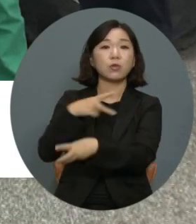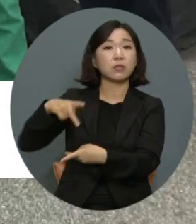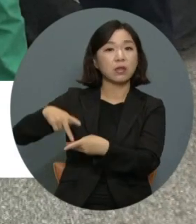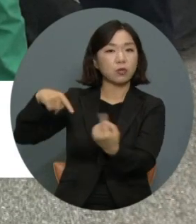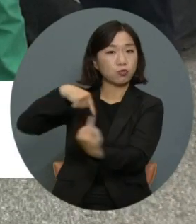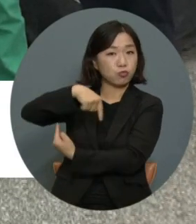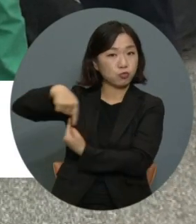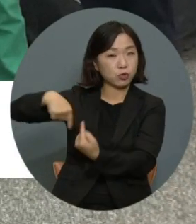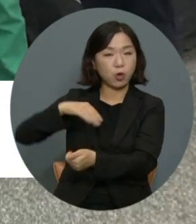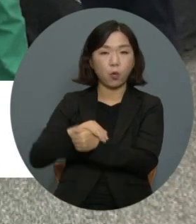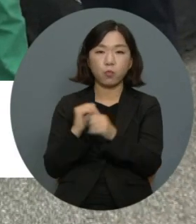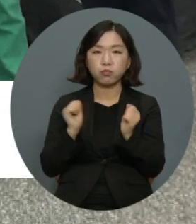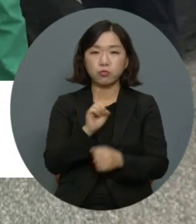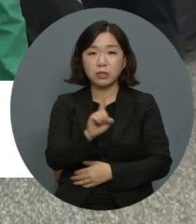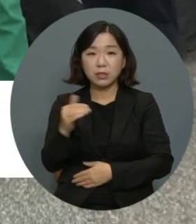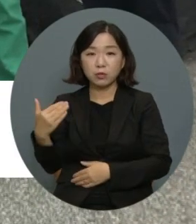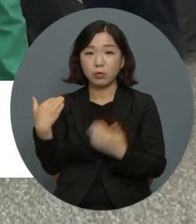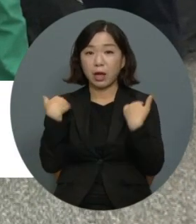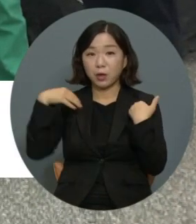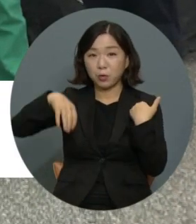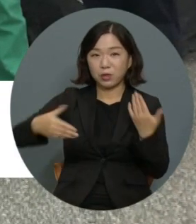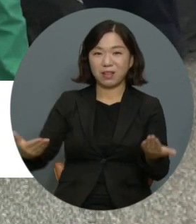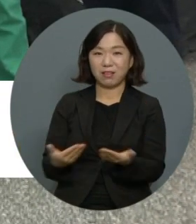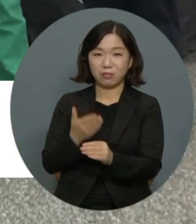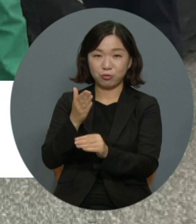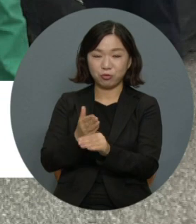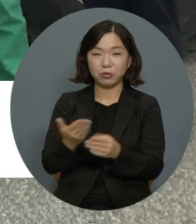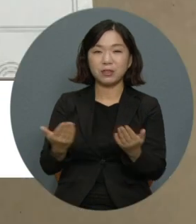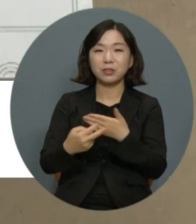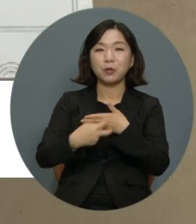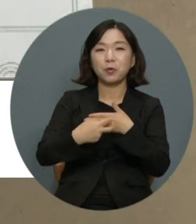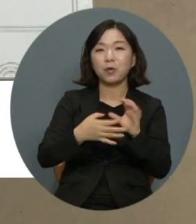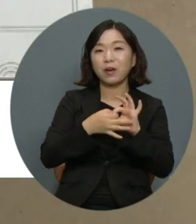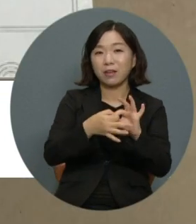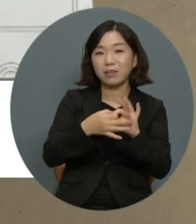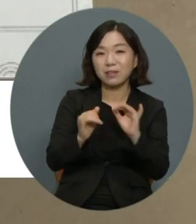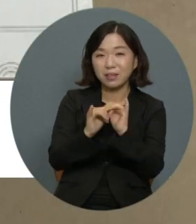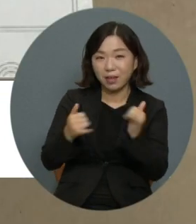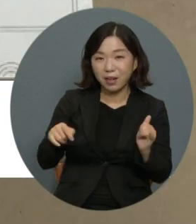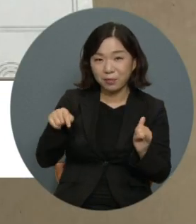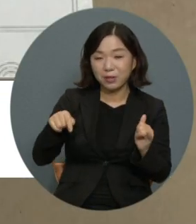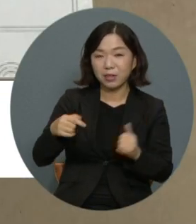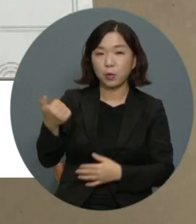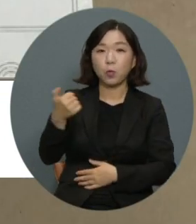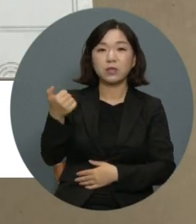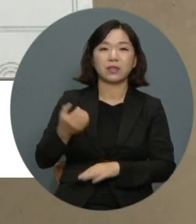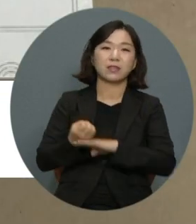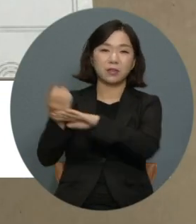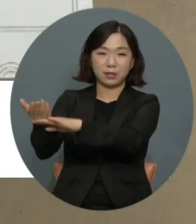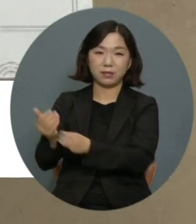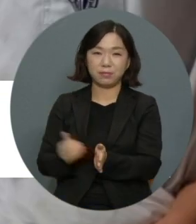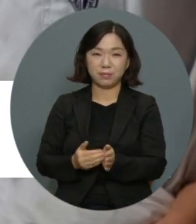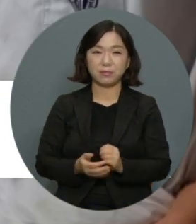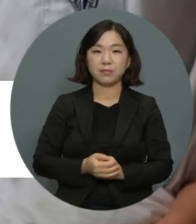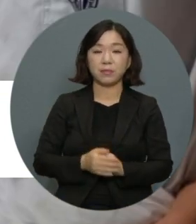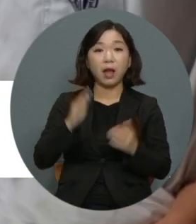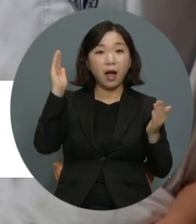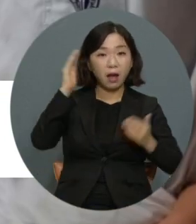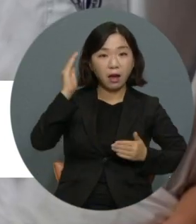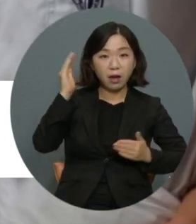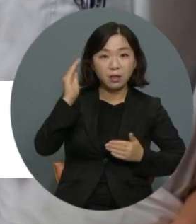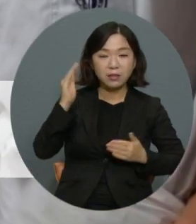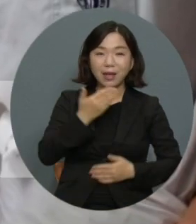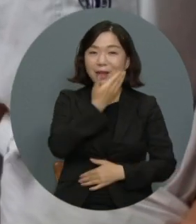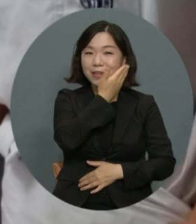운영되고 있는 경북 소방학교 의 근무 중인 의료진과 방역 관계자들에게 50개를 전달했습니다 학생들은